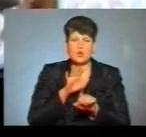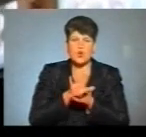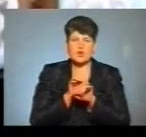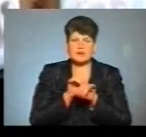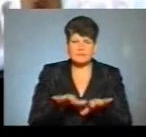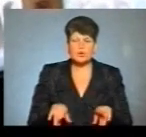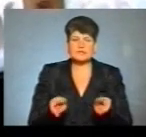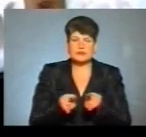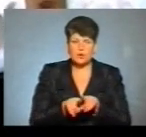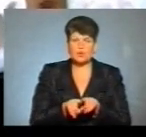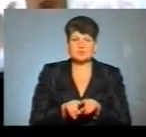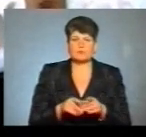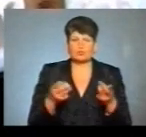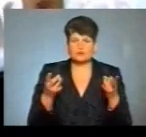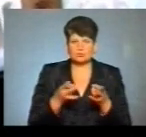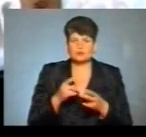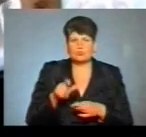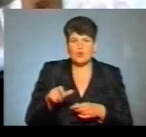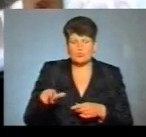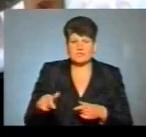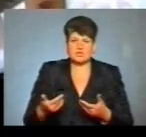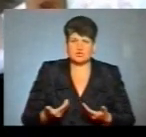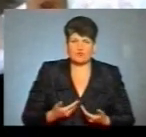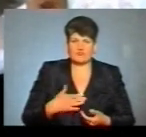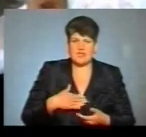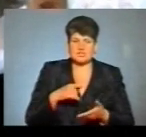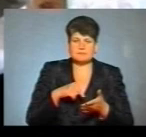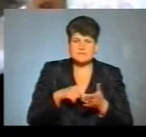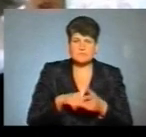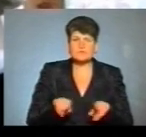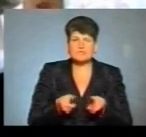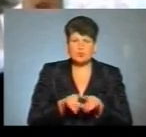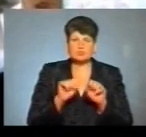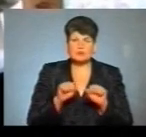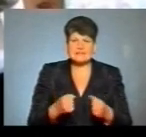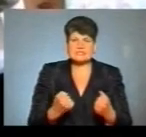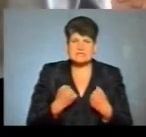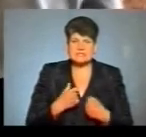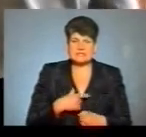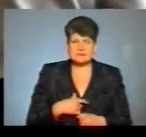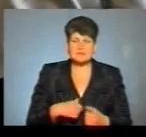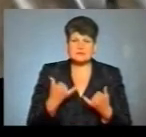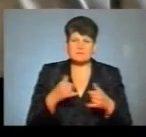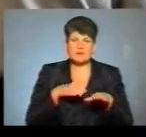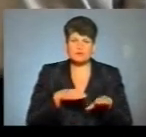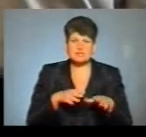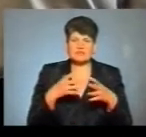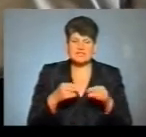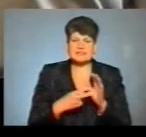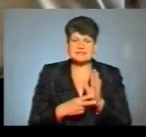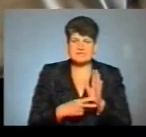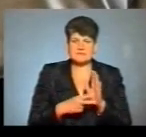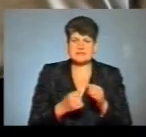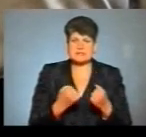коронавірусу, також і звичайним потребуючим людям, які живуть у наших містах, щоб вони також могли захистити себе. Наразі ми пошили вже